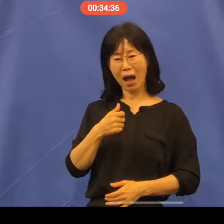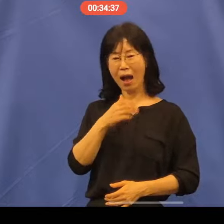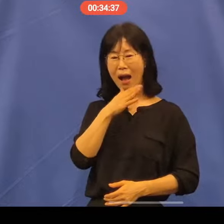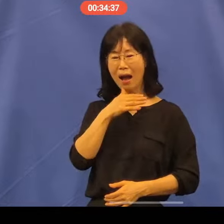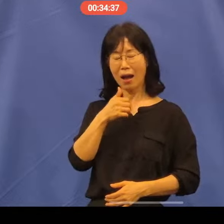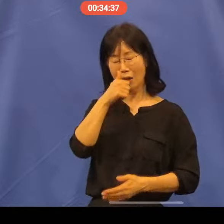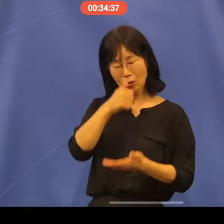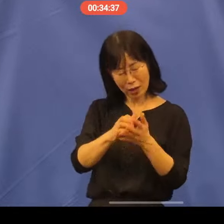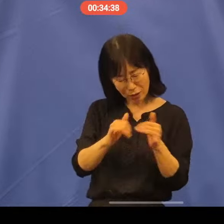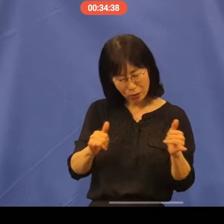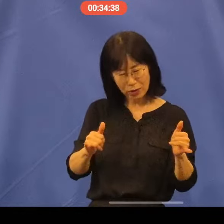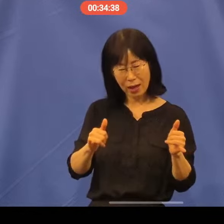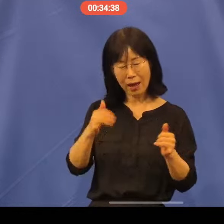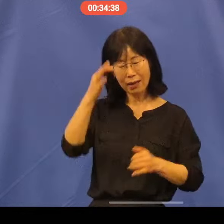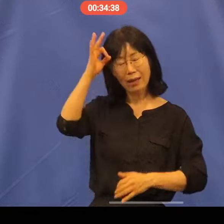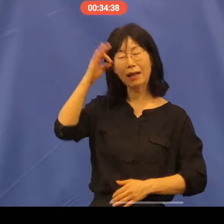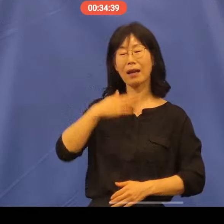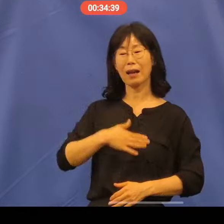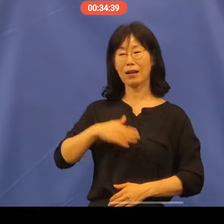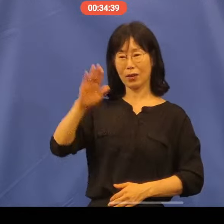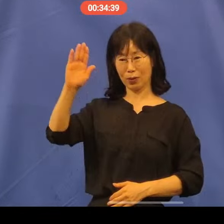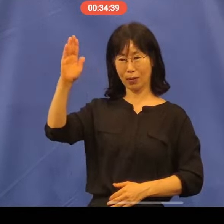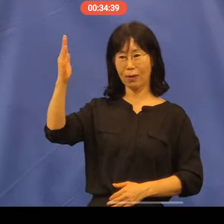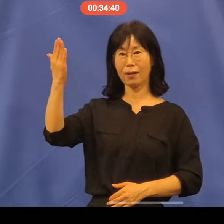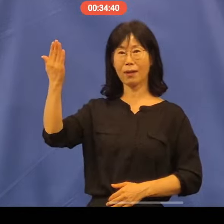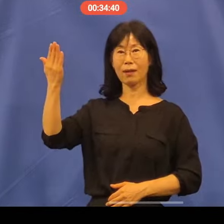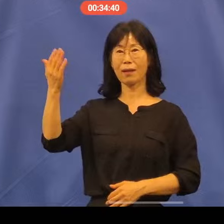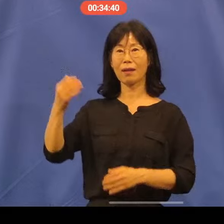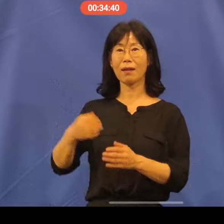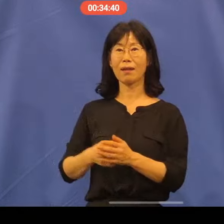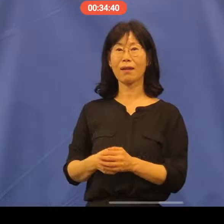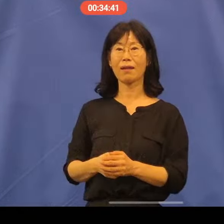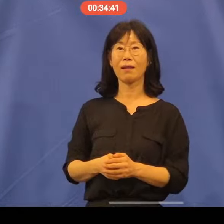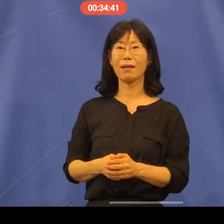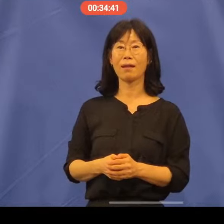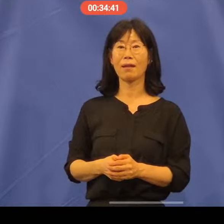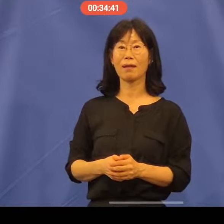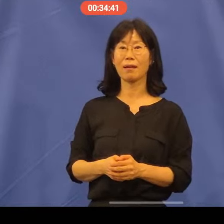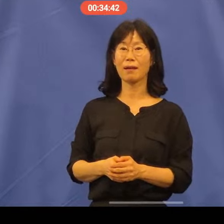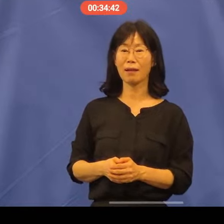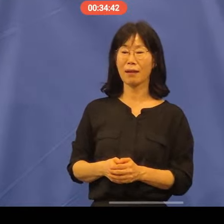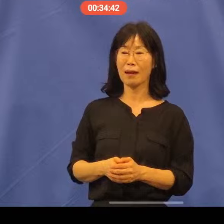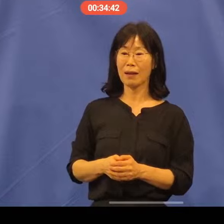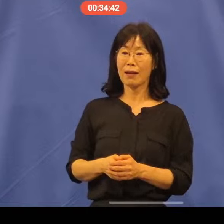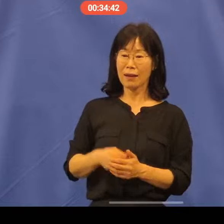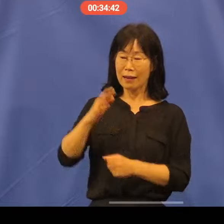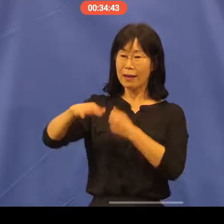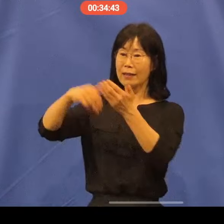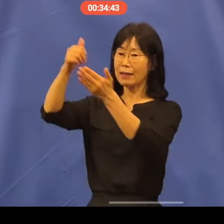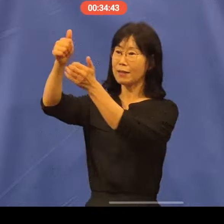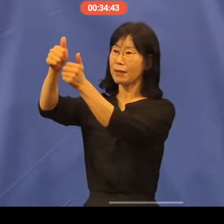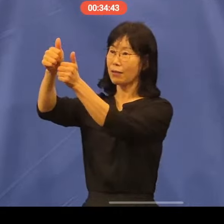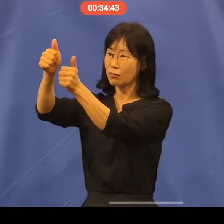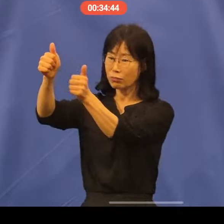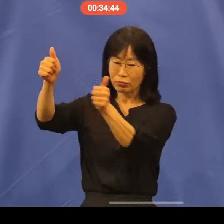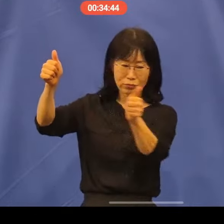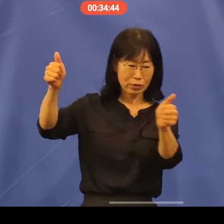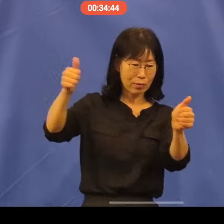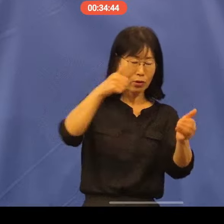오늘 여러분, 이게 오늘 우리 시대에 가장 어쩌면 우리에게 굉장히 중요한 하나님의 메시지예요.